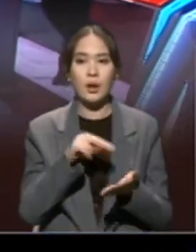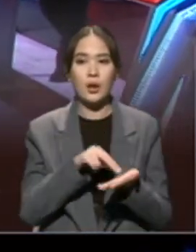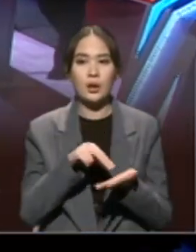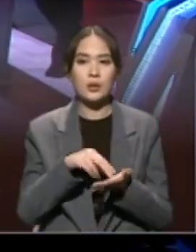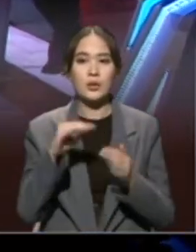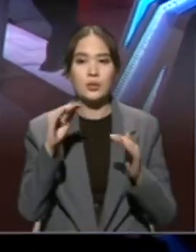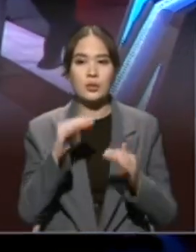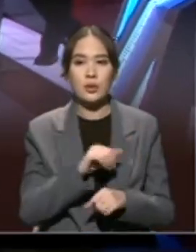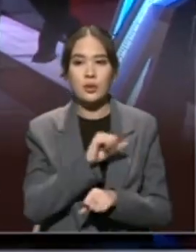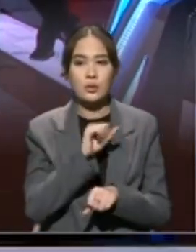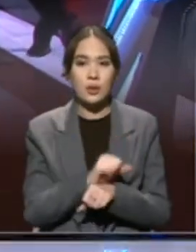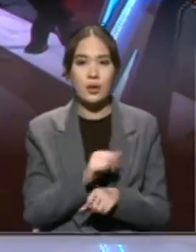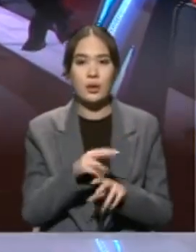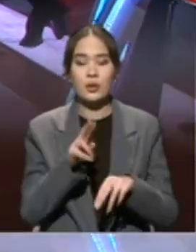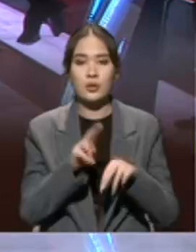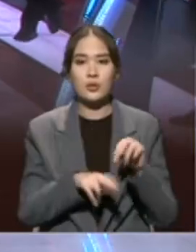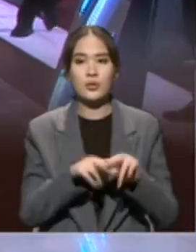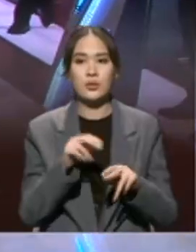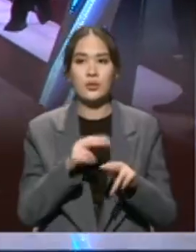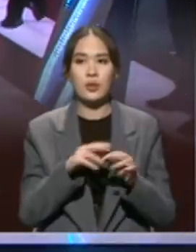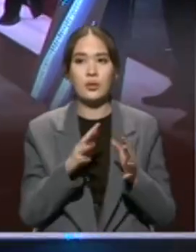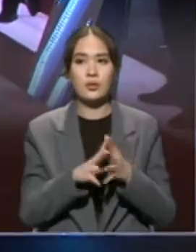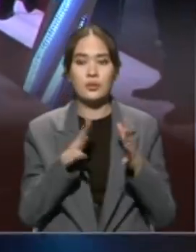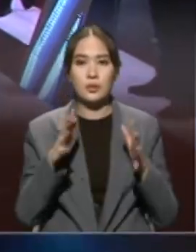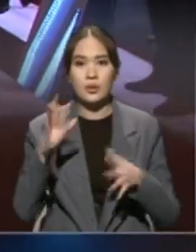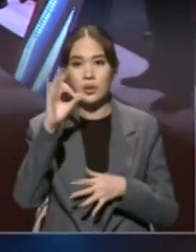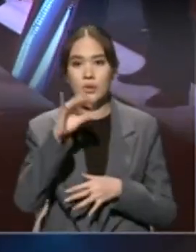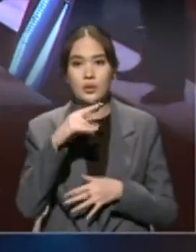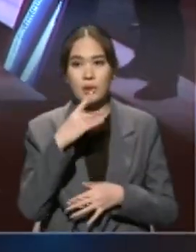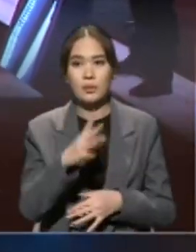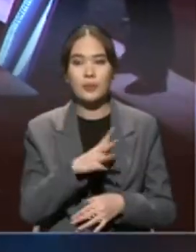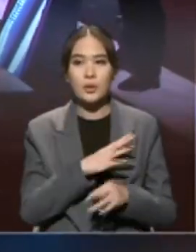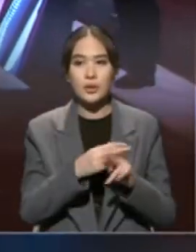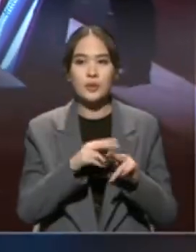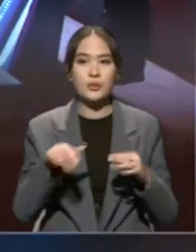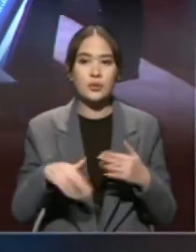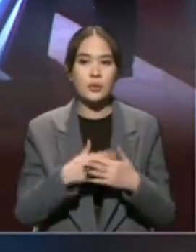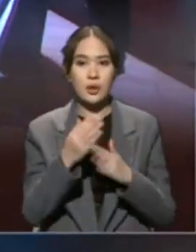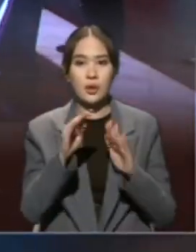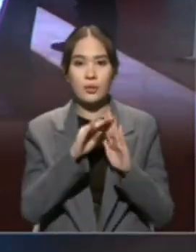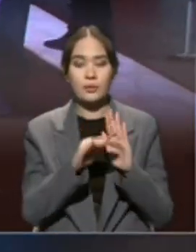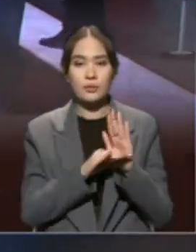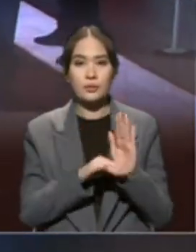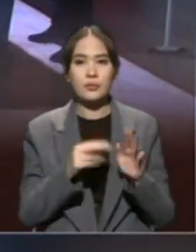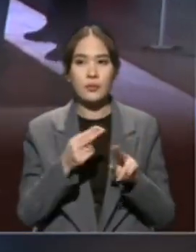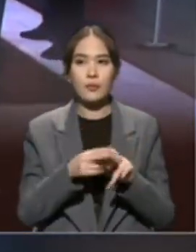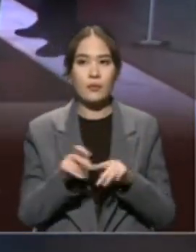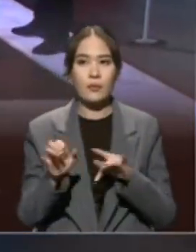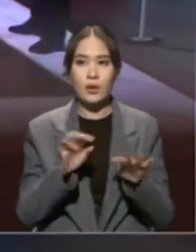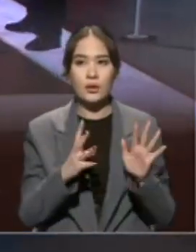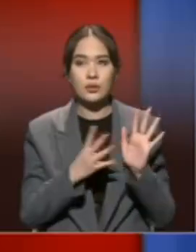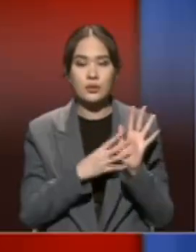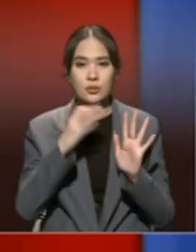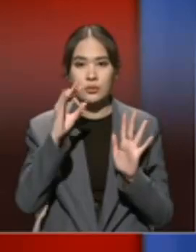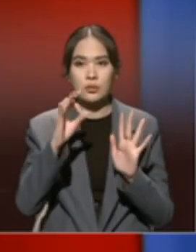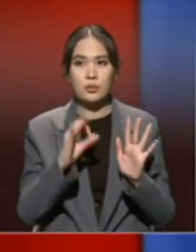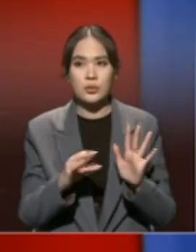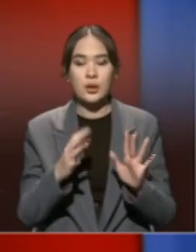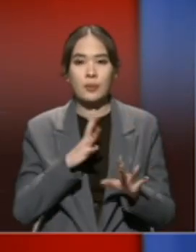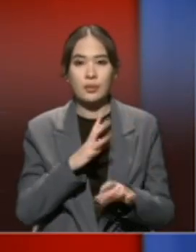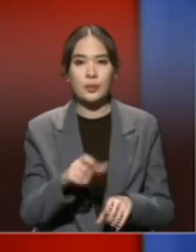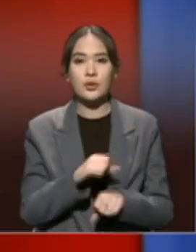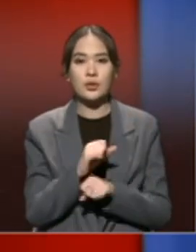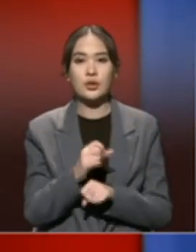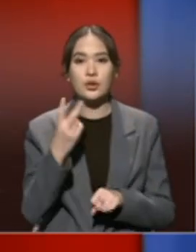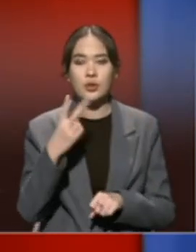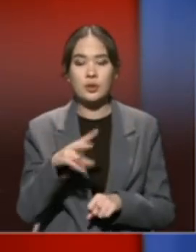азайып жатыр, арзандап жатыр, құрылыс нарығында мінекей тоқырау деп айтып жатырмыз. Жаңа бағдарлама несие мөлшерлемесі 9%, бастапқы жарна